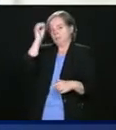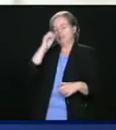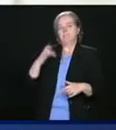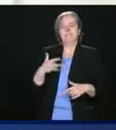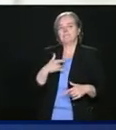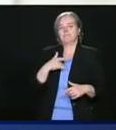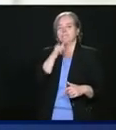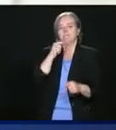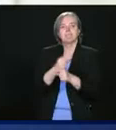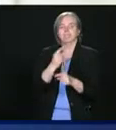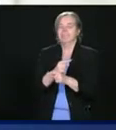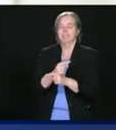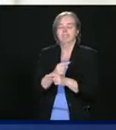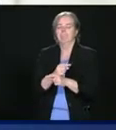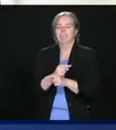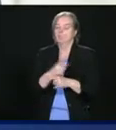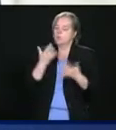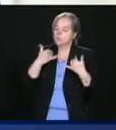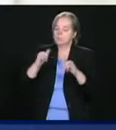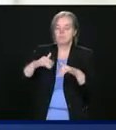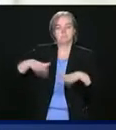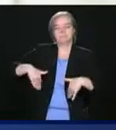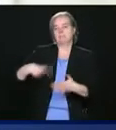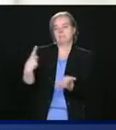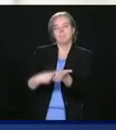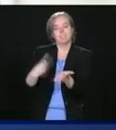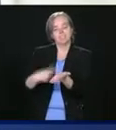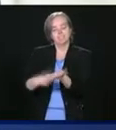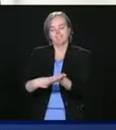équilibre. Continue nos discussions.